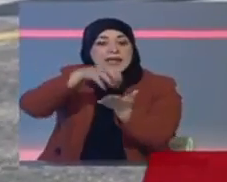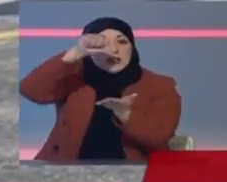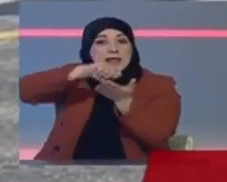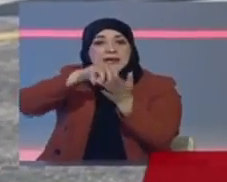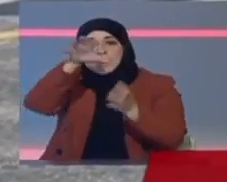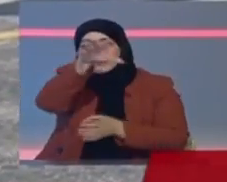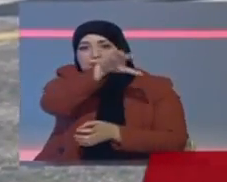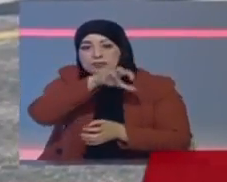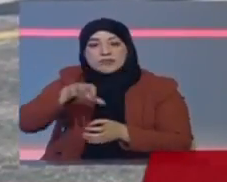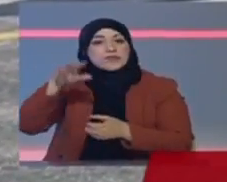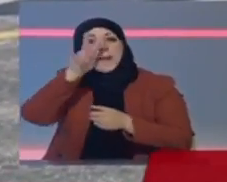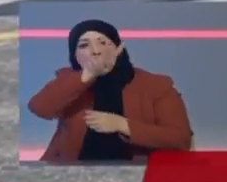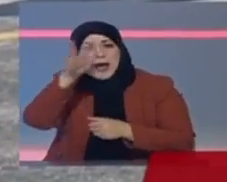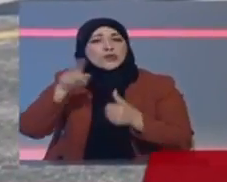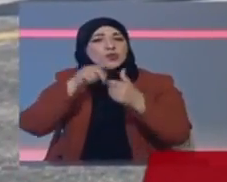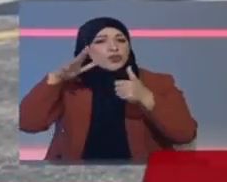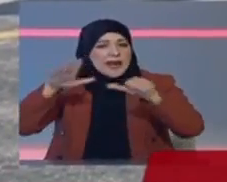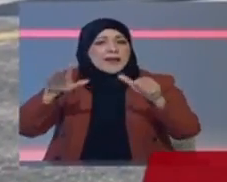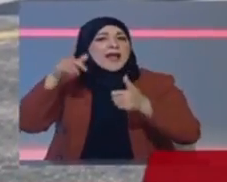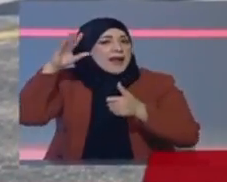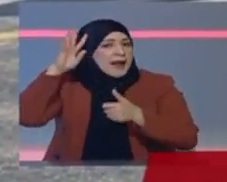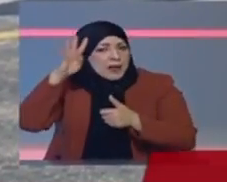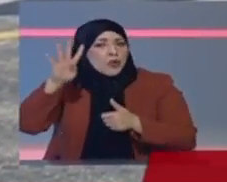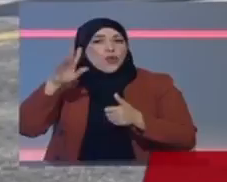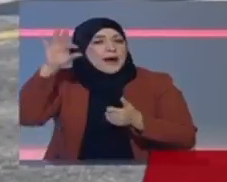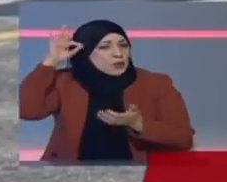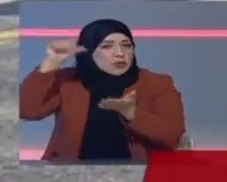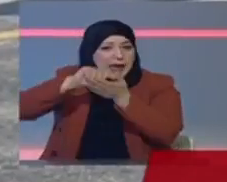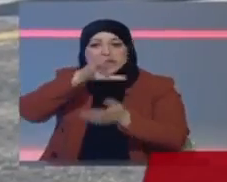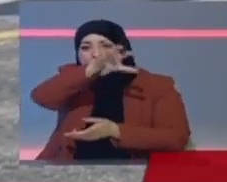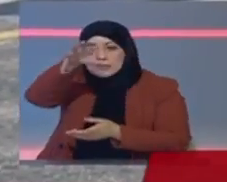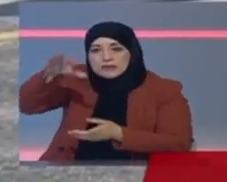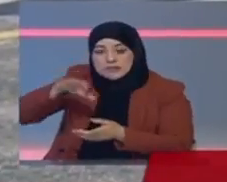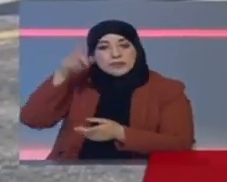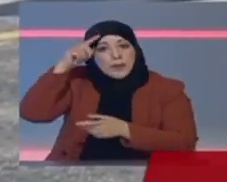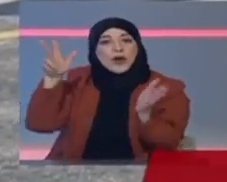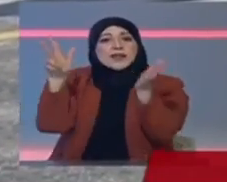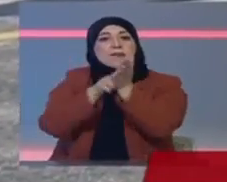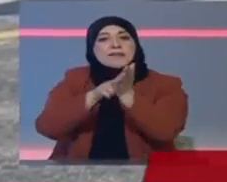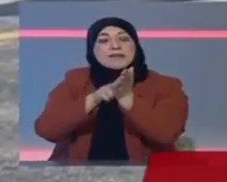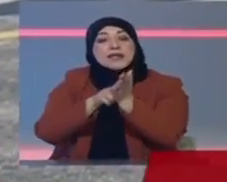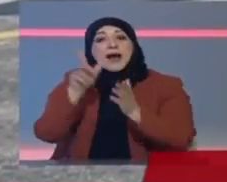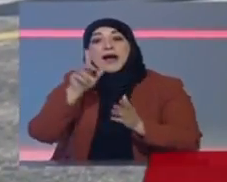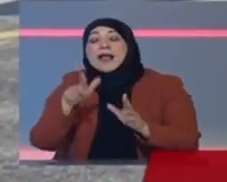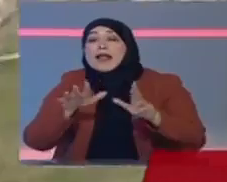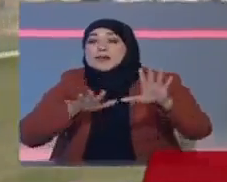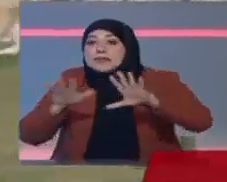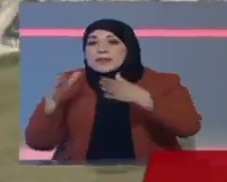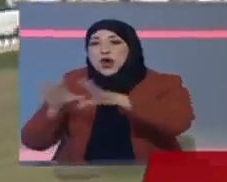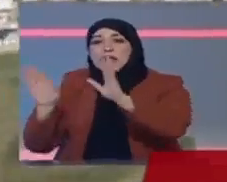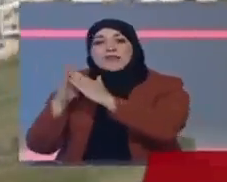لمراقبه حسن تنفيذ وتطبيق اجراء الحجر الصحي العام الجولان